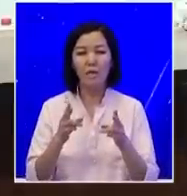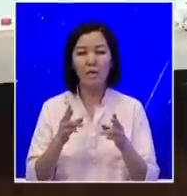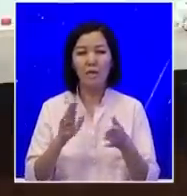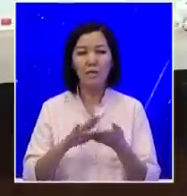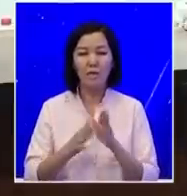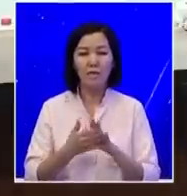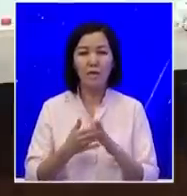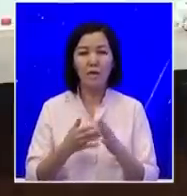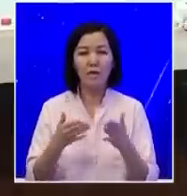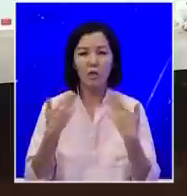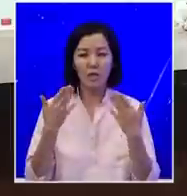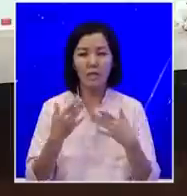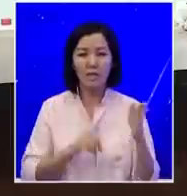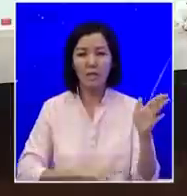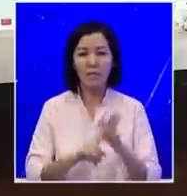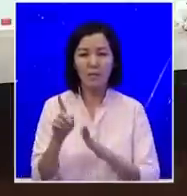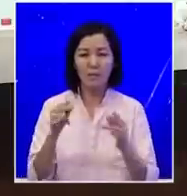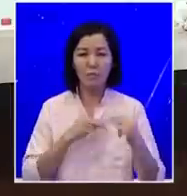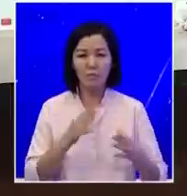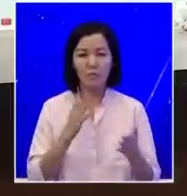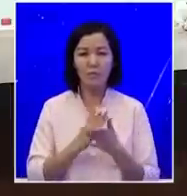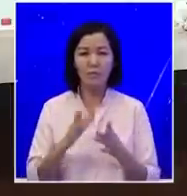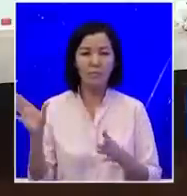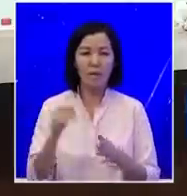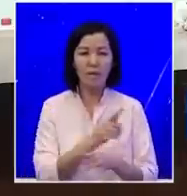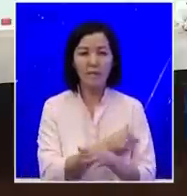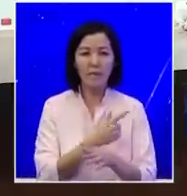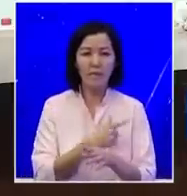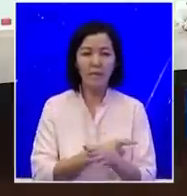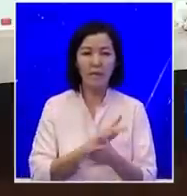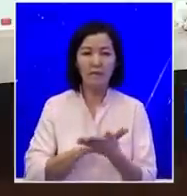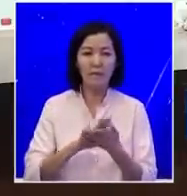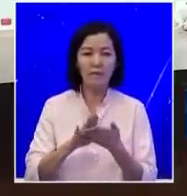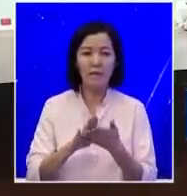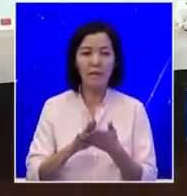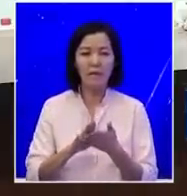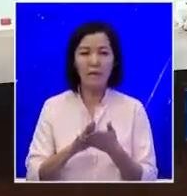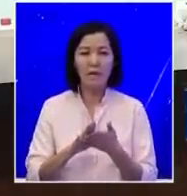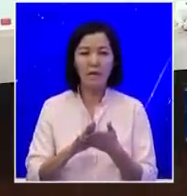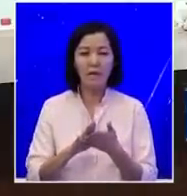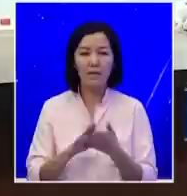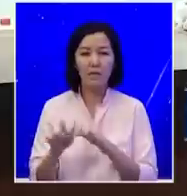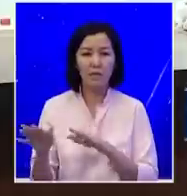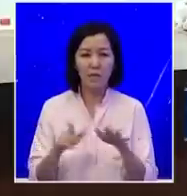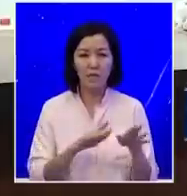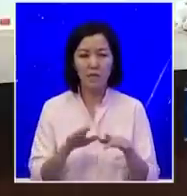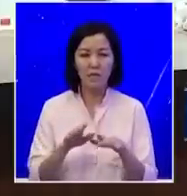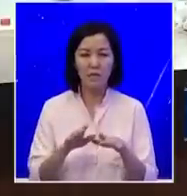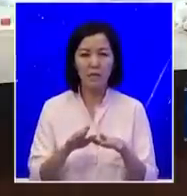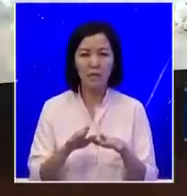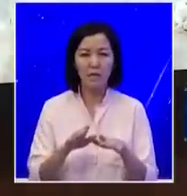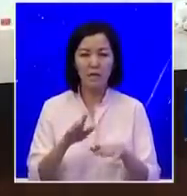жеңілдетілгеннен бастап біз жұмыс істеп жатырмыз. Барлық санитарлық талаптарға сай жұмыс істеп жатырмыз.